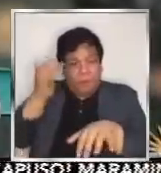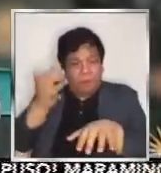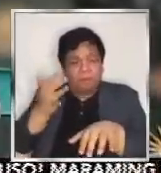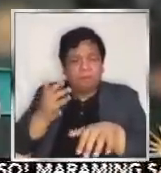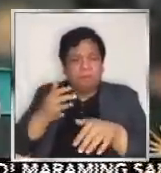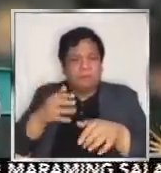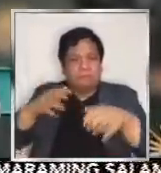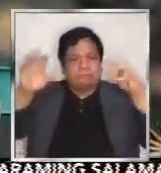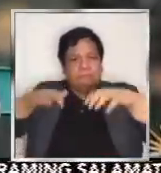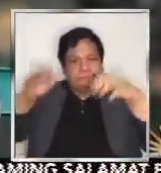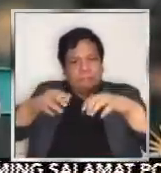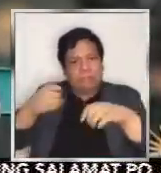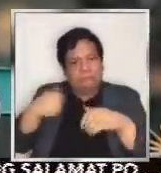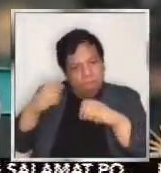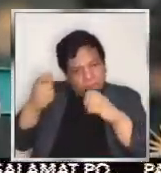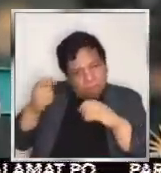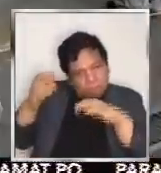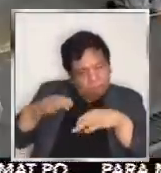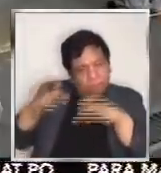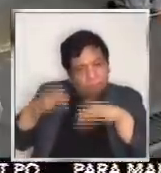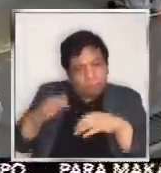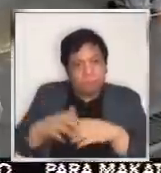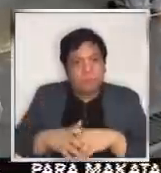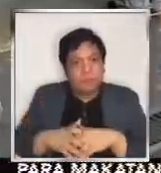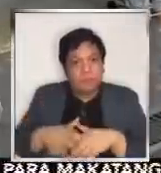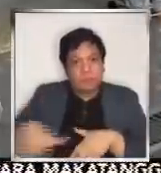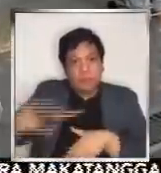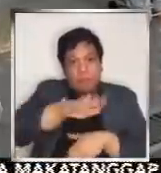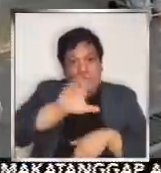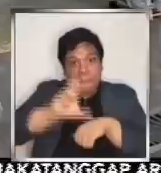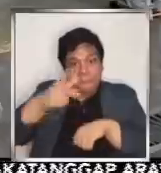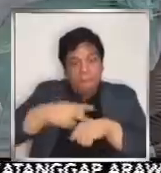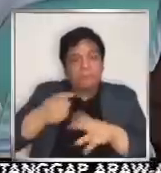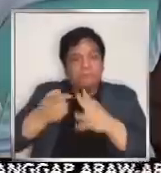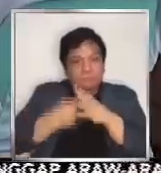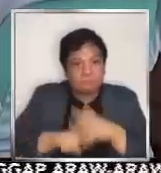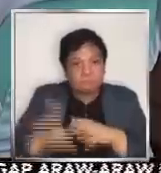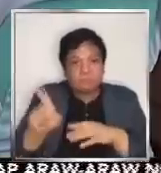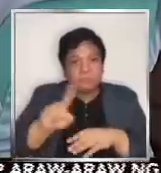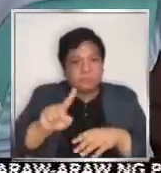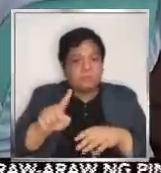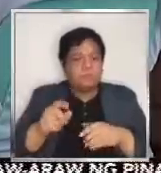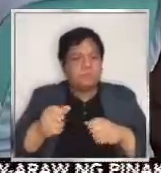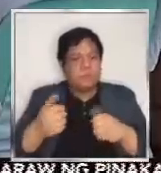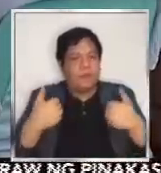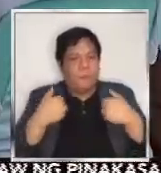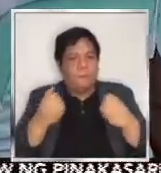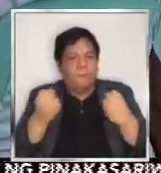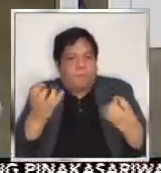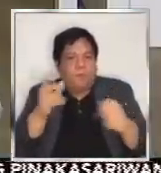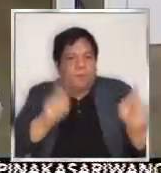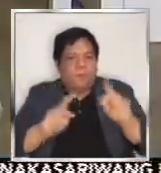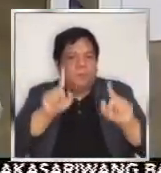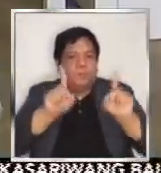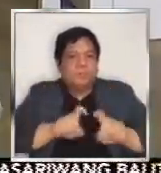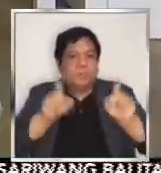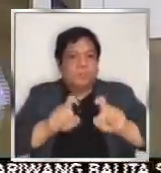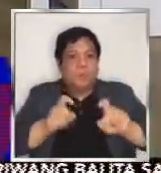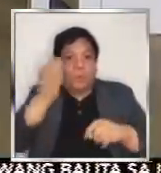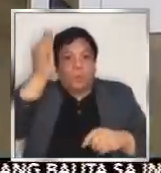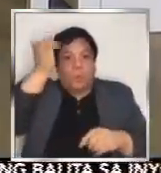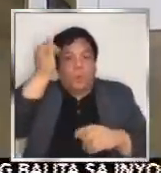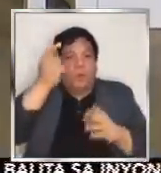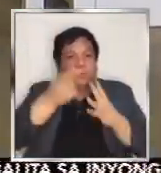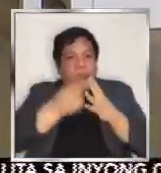pag-ulan. Sinimulan din dito sa lungsod ngayong araw ang kanilang malawakang mass testing. Magsisimula na raw kasi na pumasok ang kanilang mga empleyado